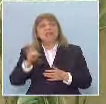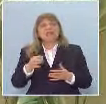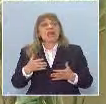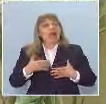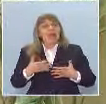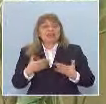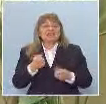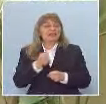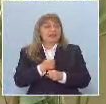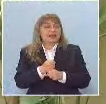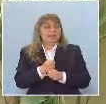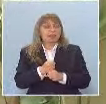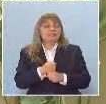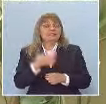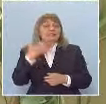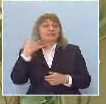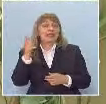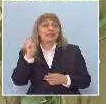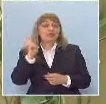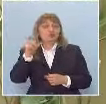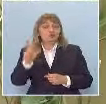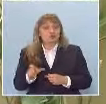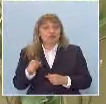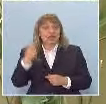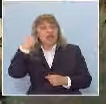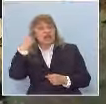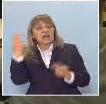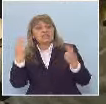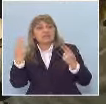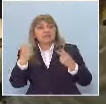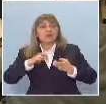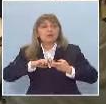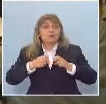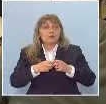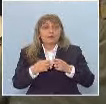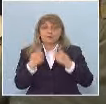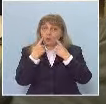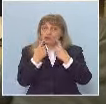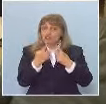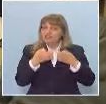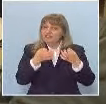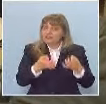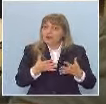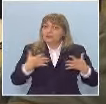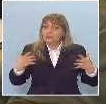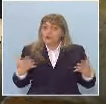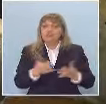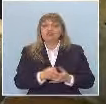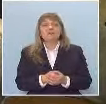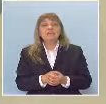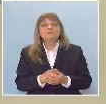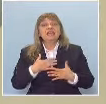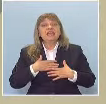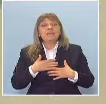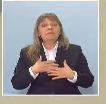защото начинът иска се по-близък до техния, разбират проблемите им, обръщат им повече внимание, като говорят с тях. Имаме